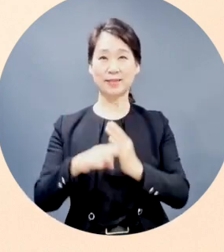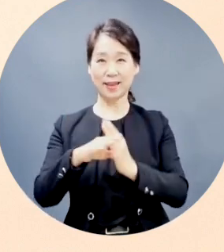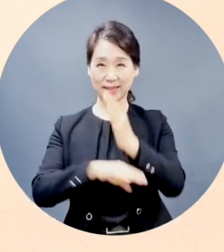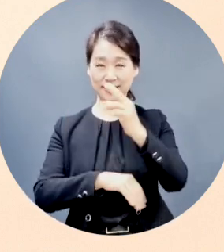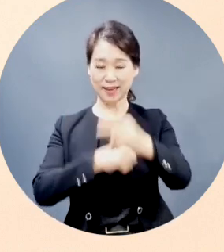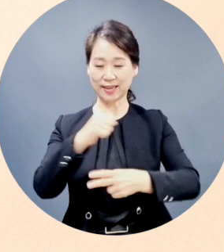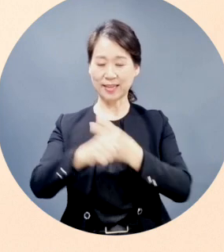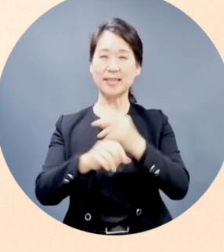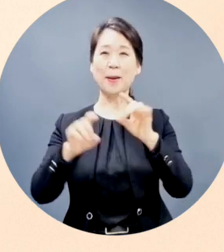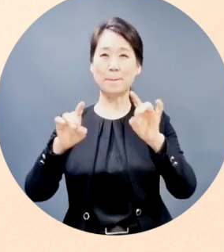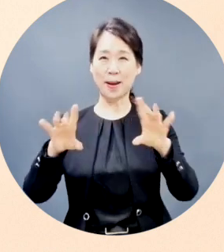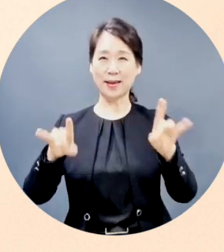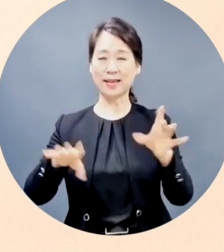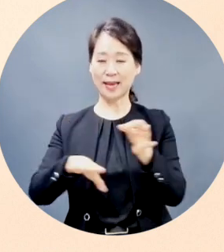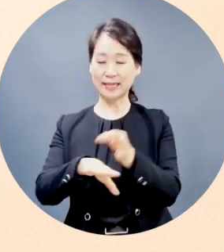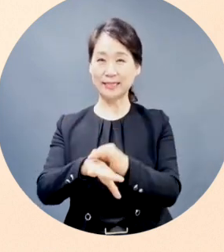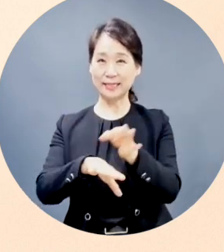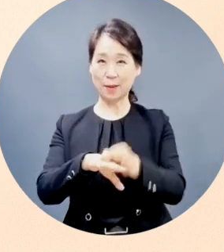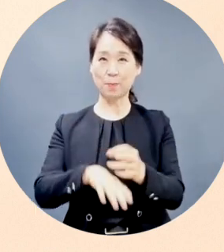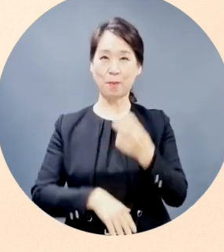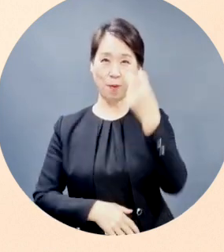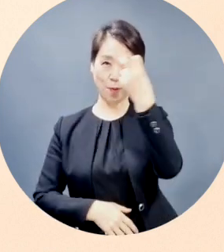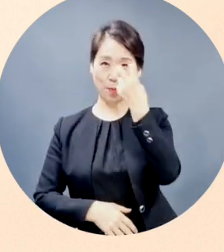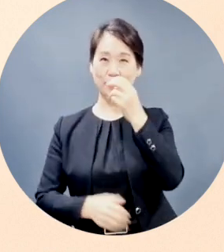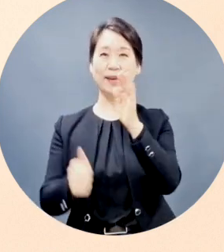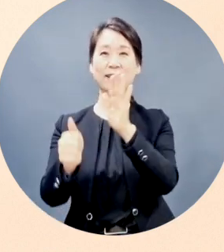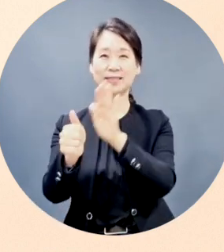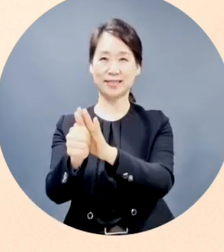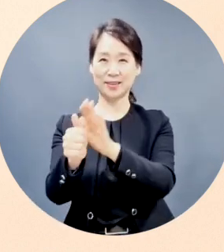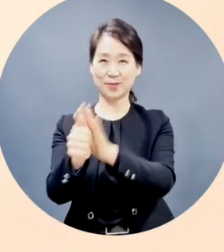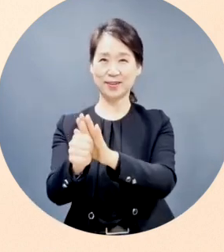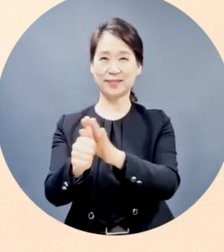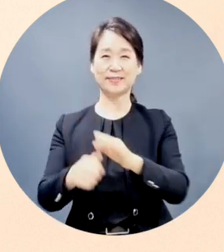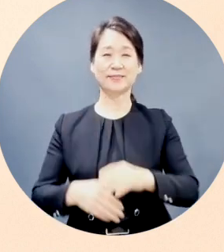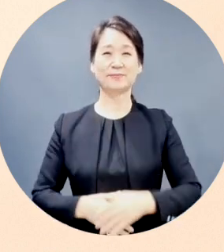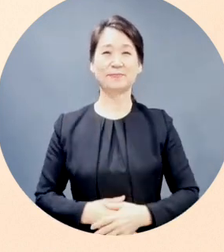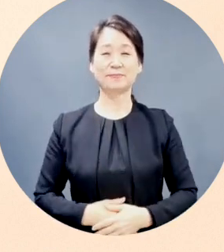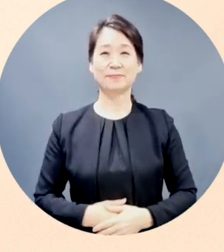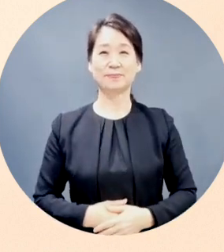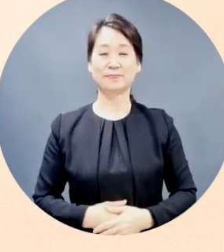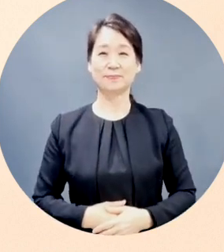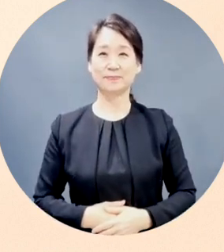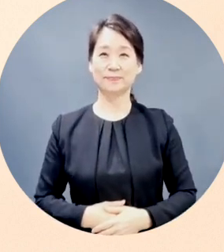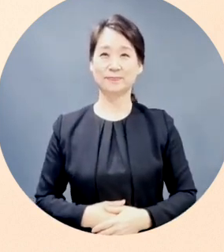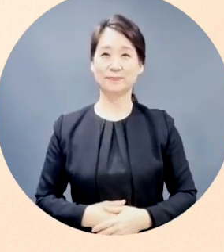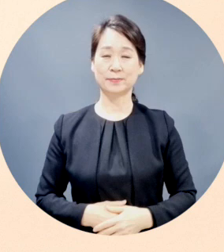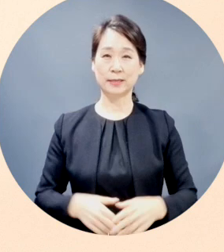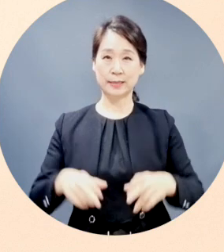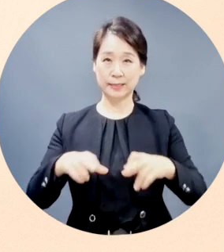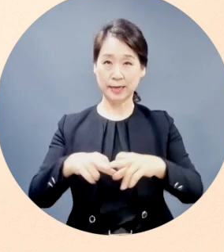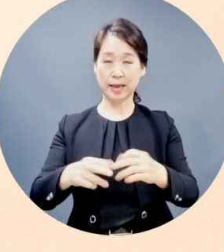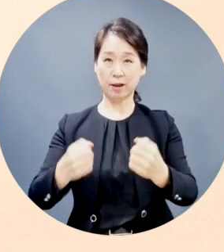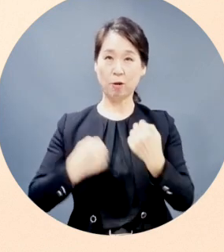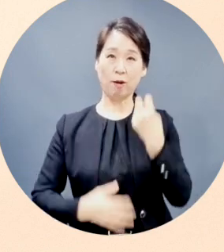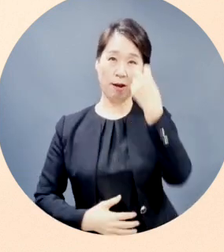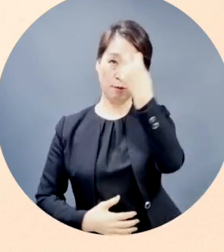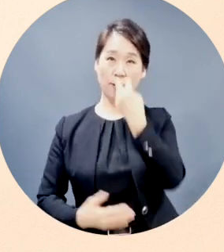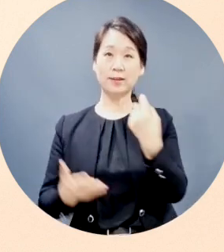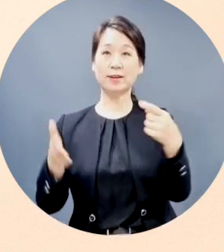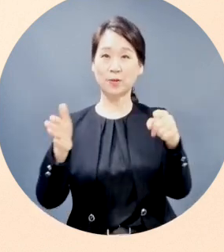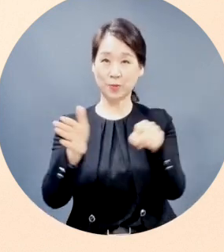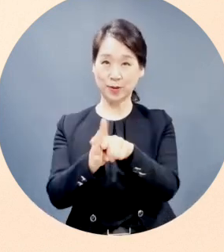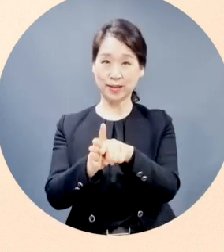이상의 여성이라면 2년마다 자궁경부 세포 검사를 받을 수 있습니다. 다음으로 장애인의 건강관리를